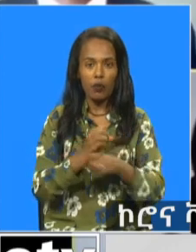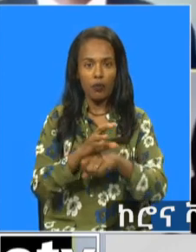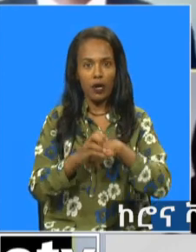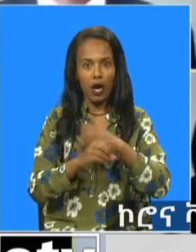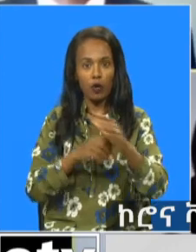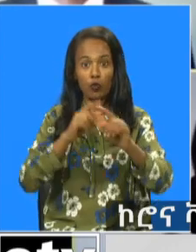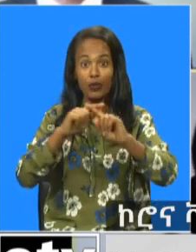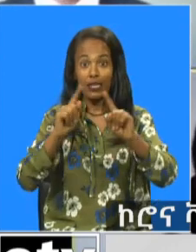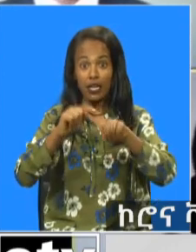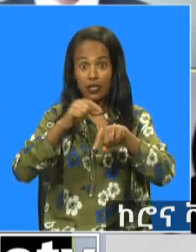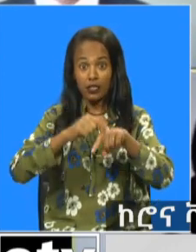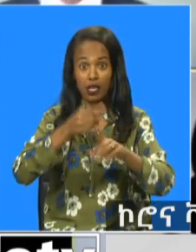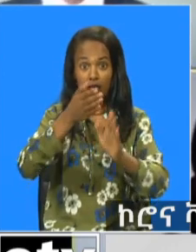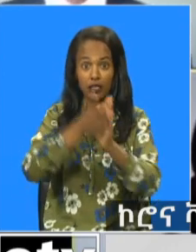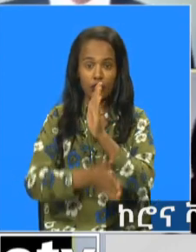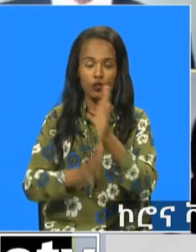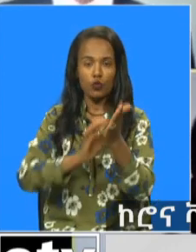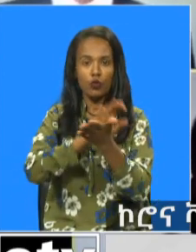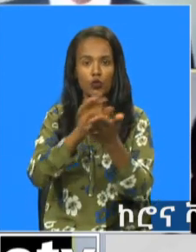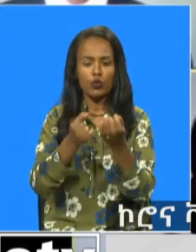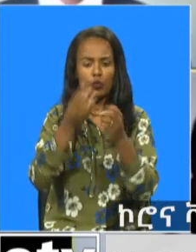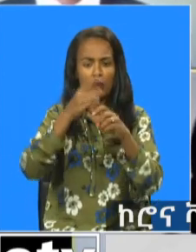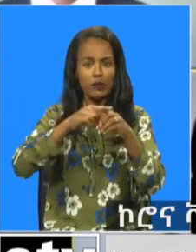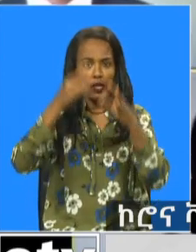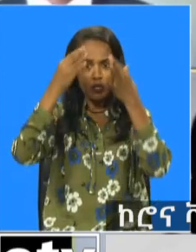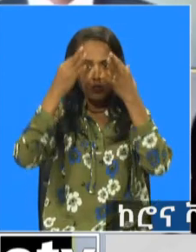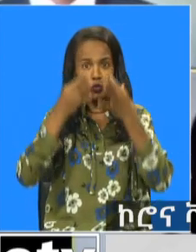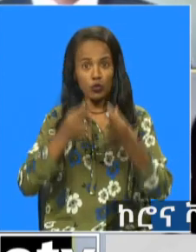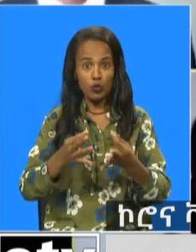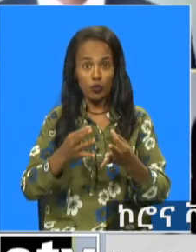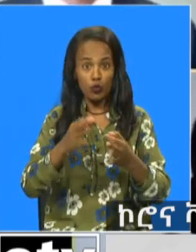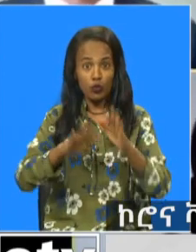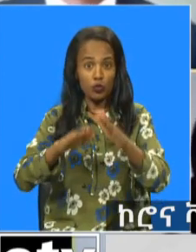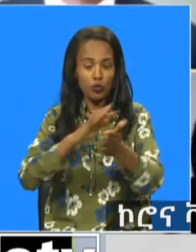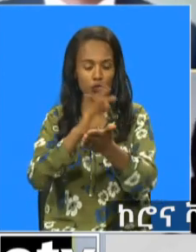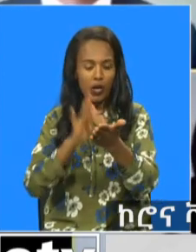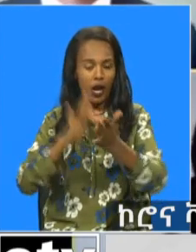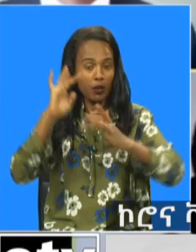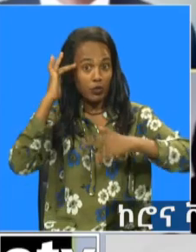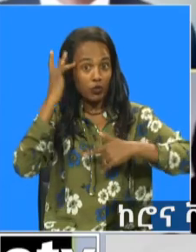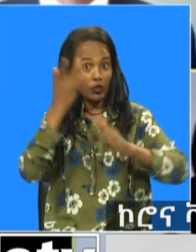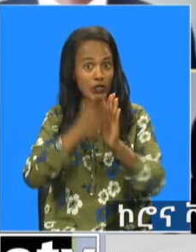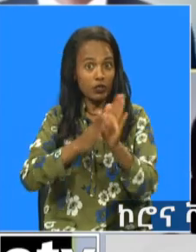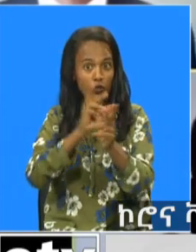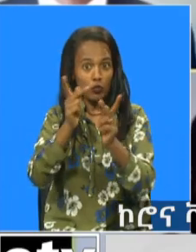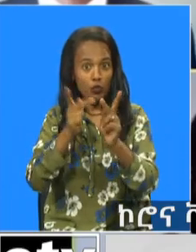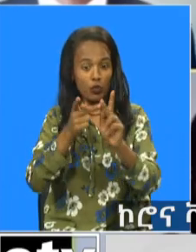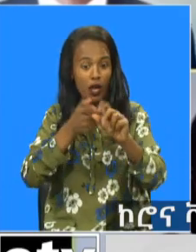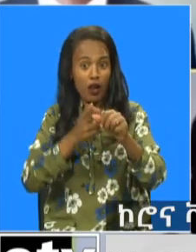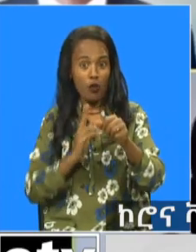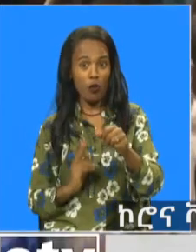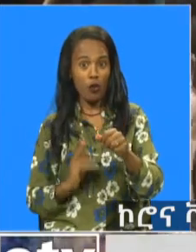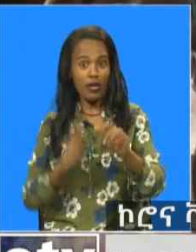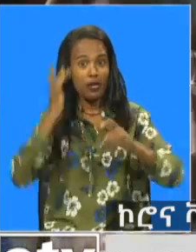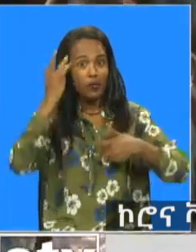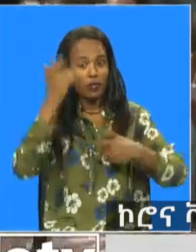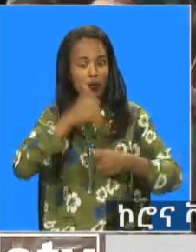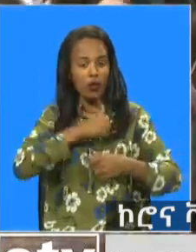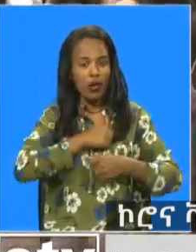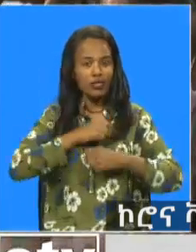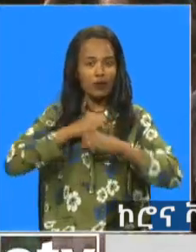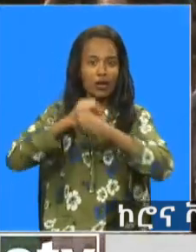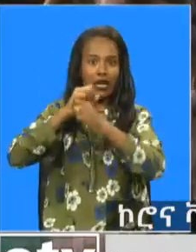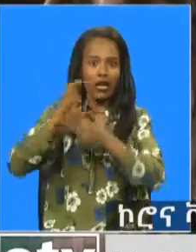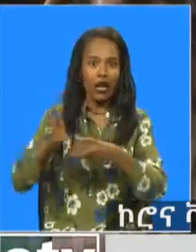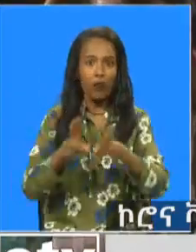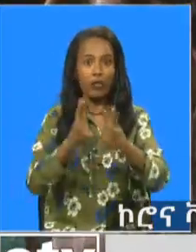በጣም በተለያዩ ጊዜያት ለተከሰቱ ወረርሽኞች በብዛት ከተወሰዱ እርምጃዎች መካከል በሽታው የተከሰተባቸውን ቦታዎች ለቆ መሄድ በብዛት ከበሽታው ራስን መከላከያ